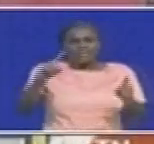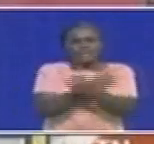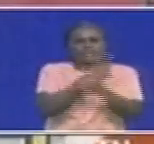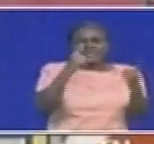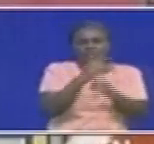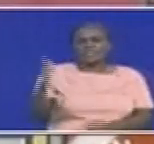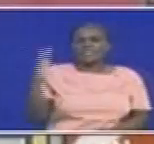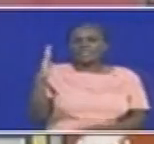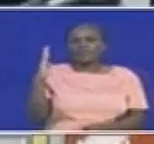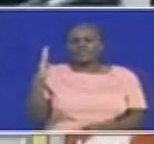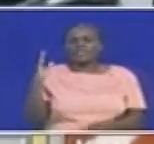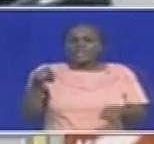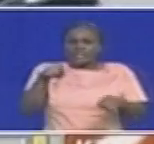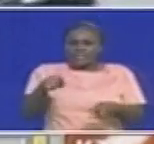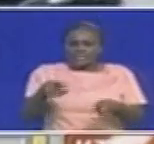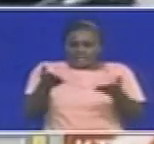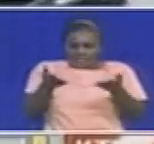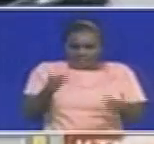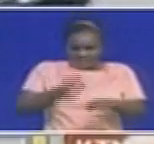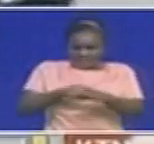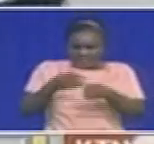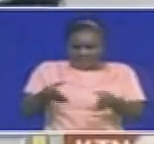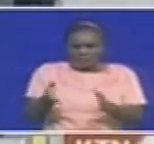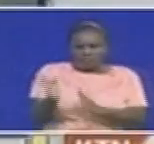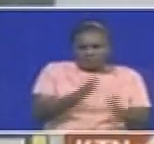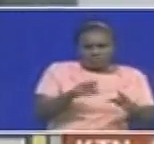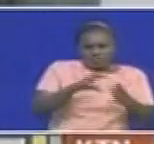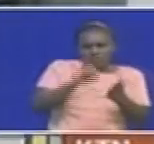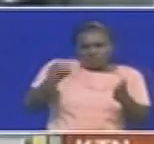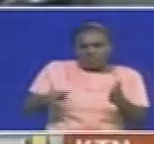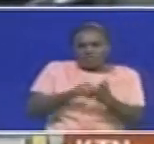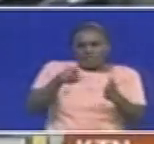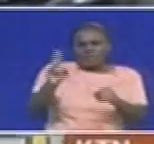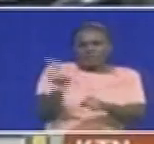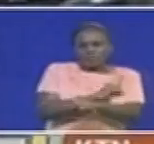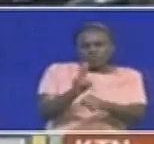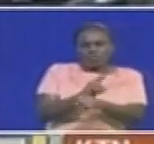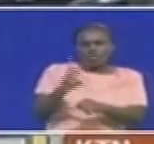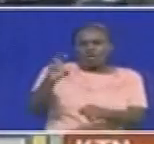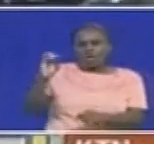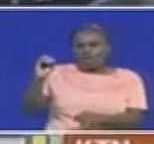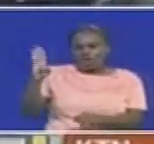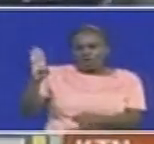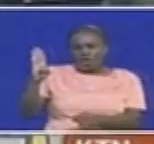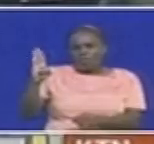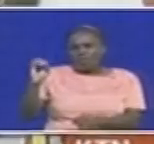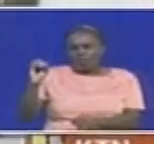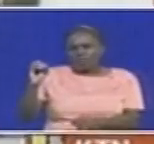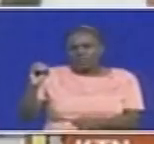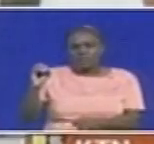usalama nchini. Mbinu za kisasa zilihitajika na maafisa wakatumia roboti kando na mbinu